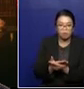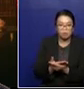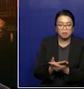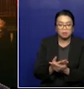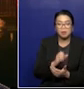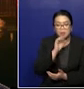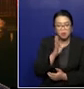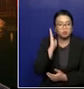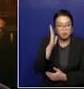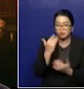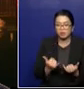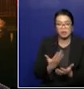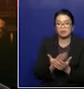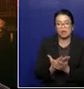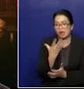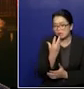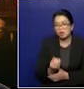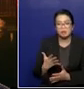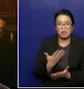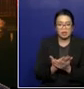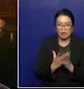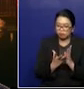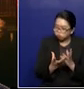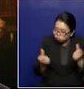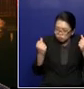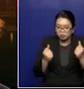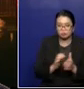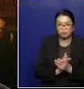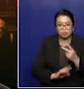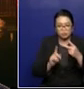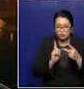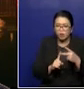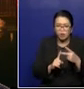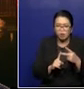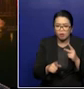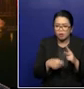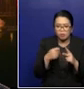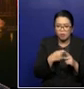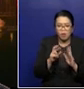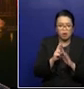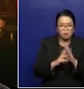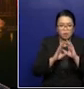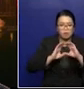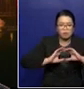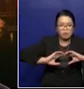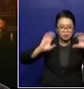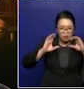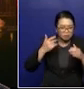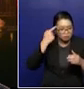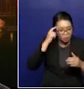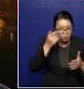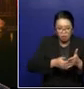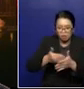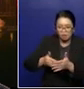ไม่มีเงินเหลืออยู่แล้วแม้แต่บาทเดียวฮะหรือสองฮะด้วยระบบราชการฮะด้วยไปติดขัดอะไรฮะ